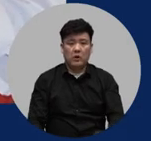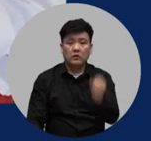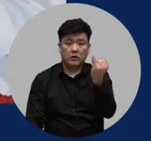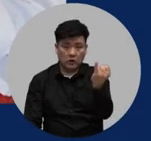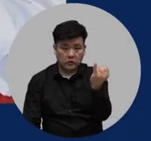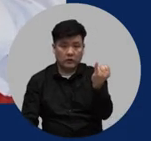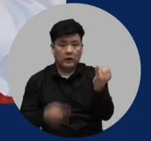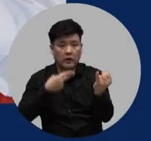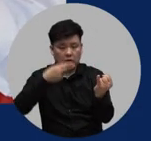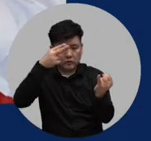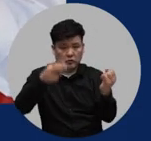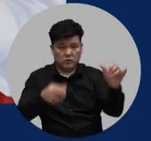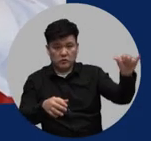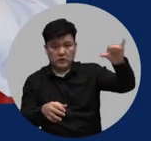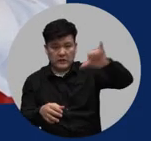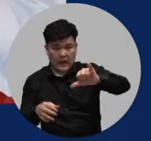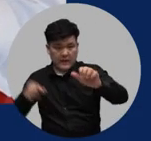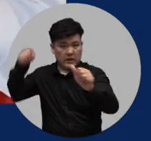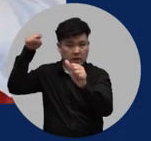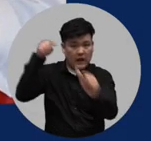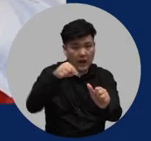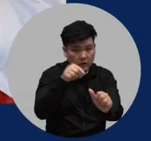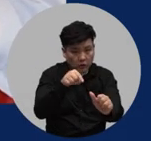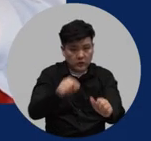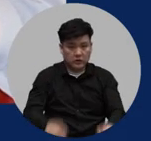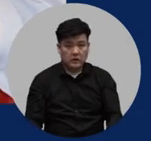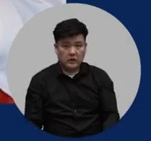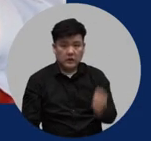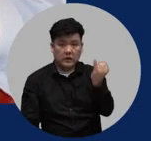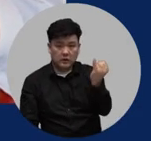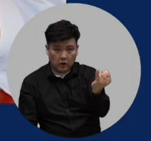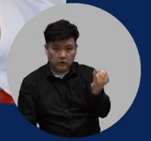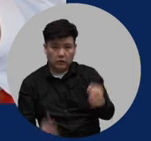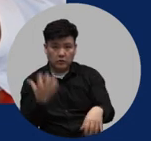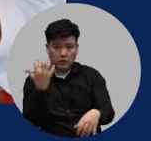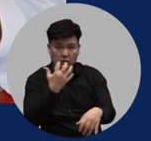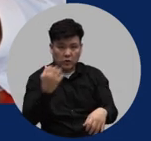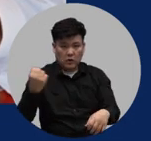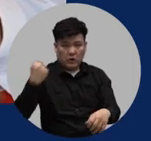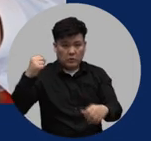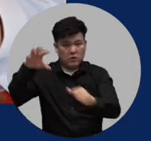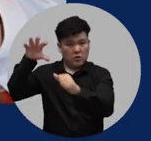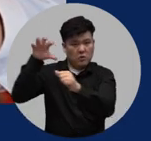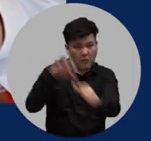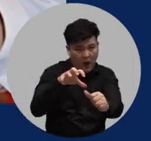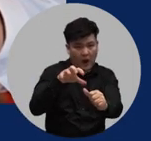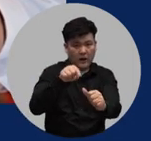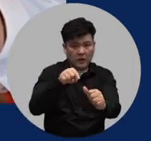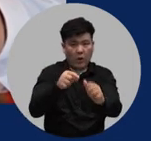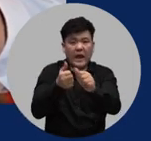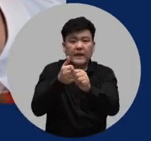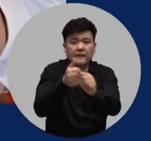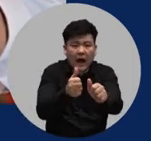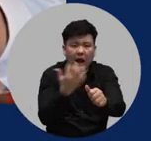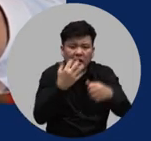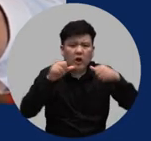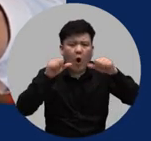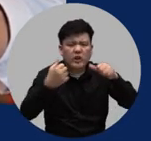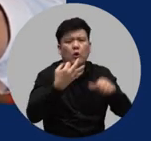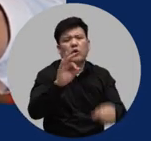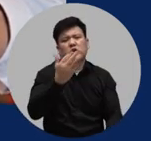여성에게 술 따르기를 강요하는 행위는 해당 여성을 성적 대상화했는지 여부에 따라 성희롱이 될 수